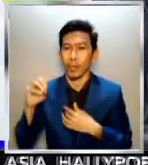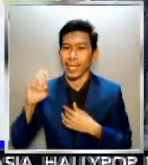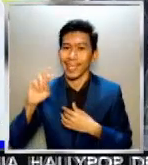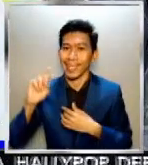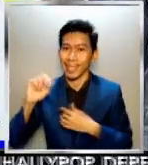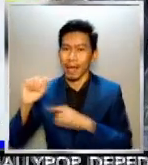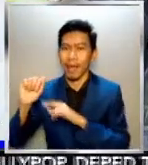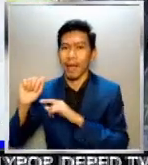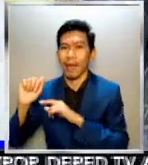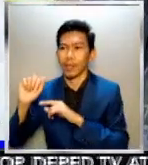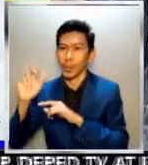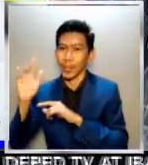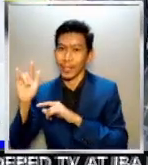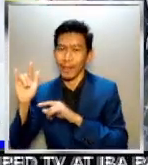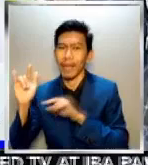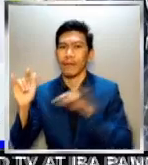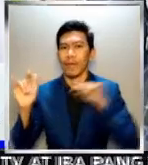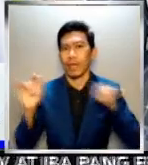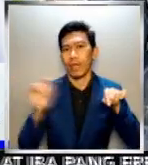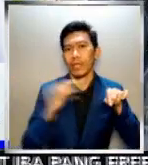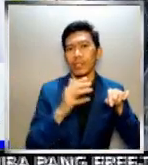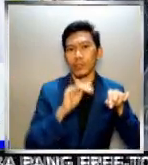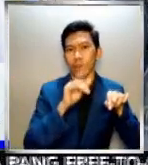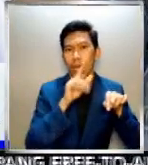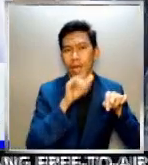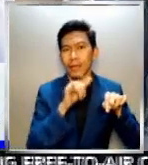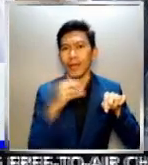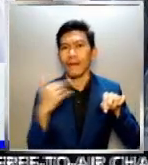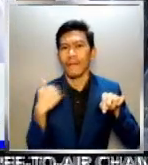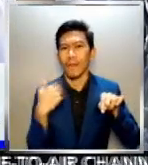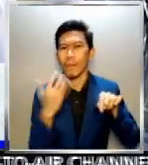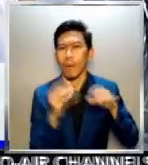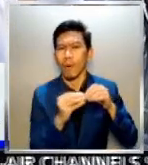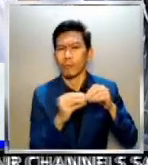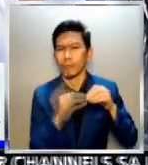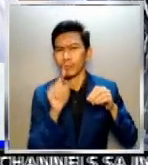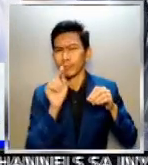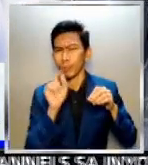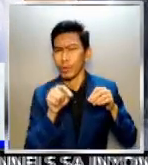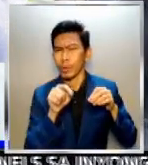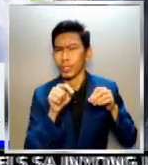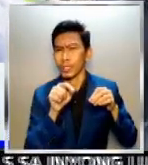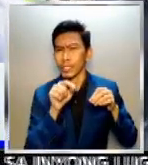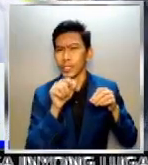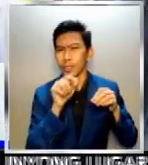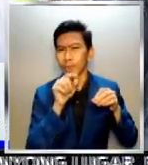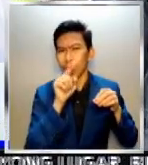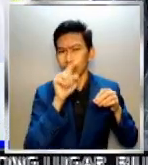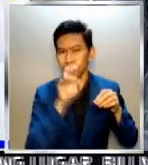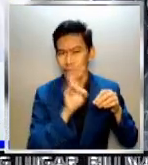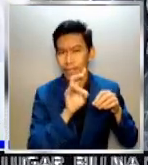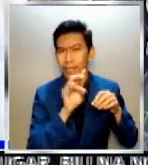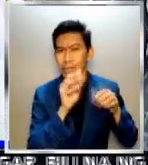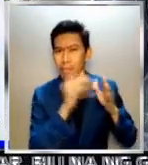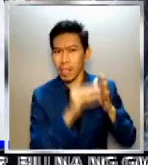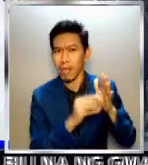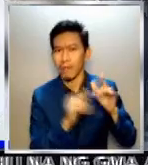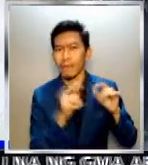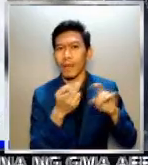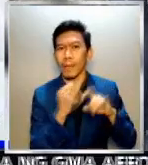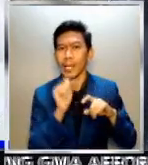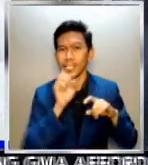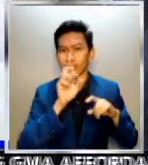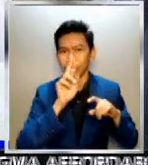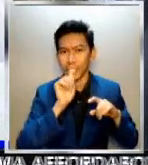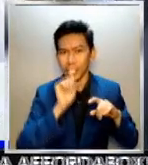rin yung main orders na more or less 1.17 million from AstraZeneca, from Go Negosyo